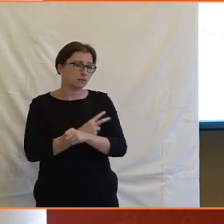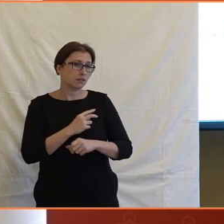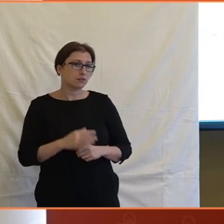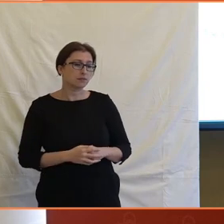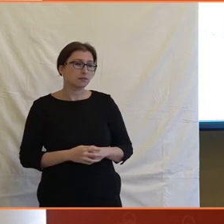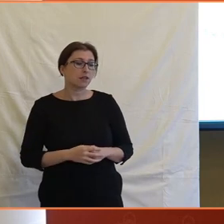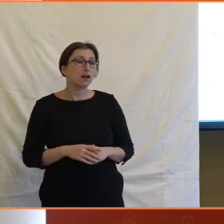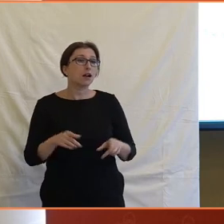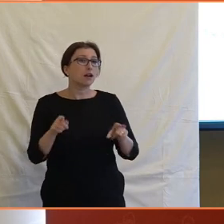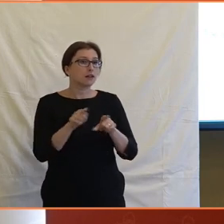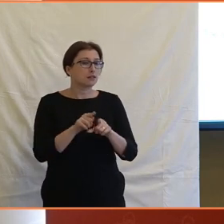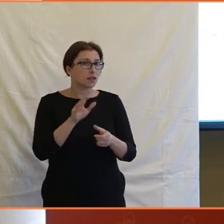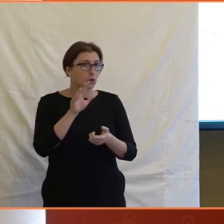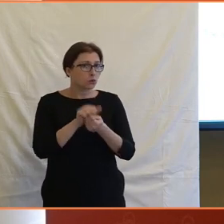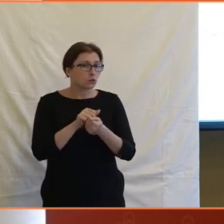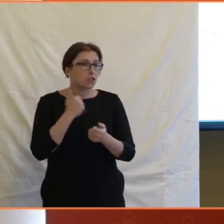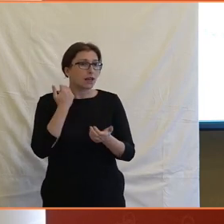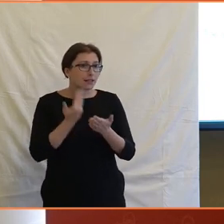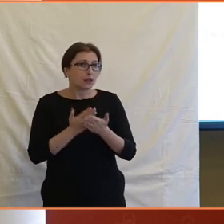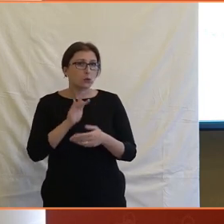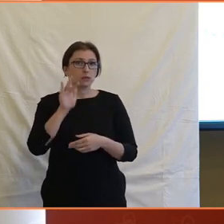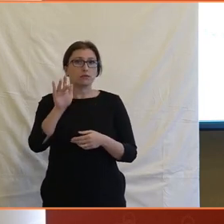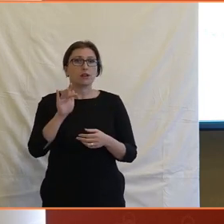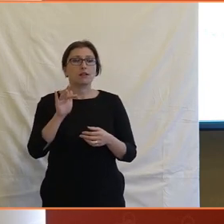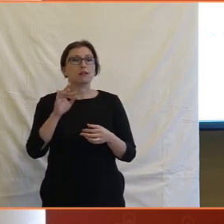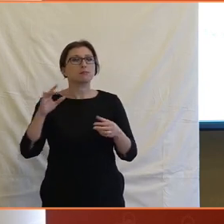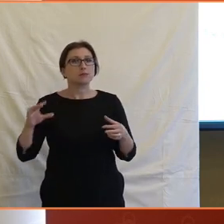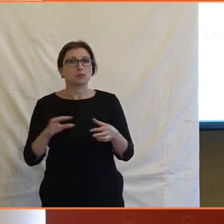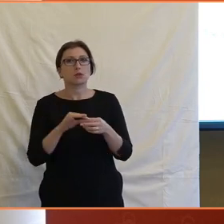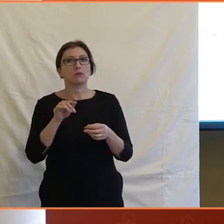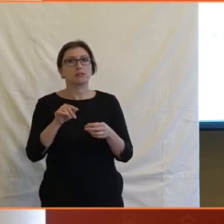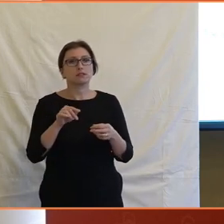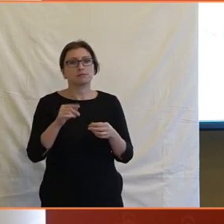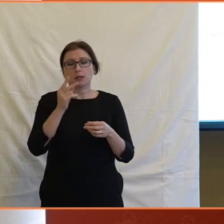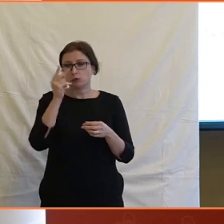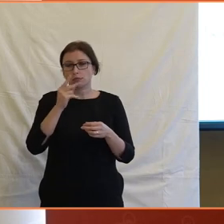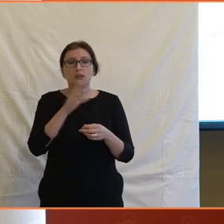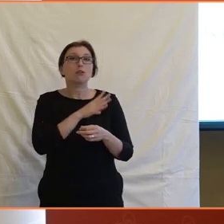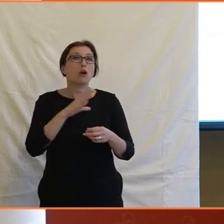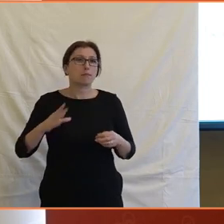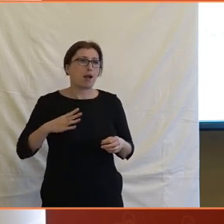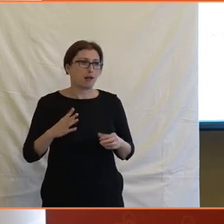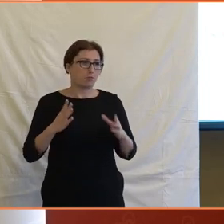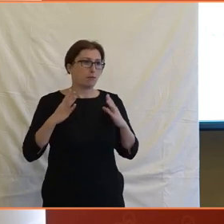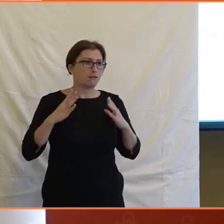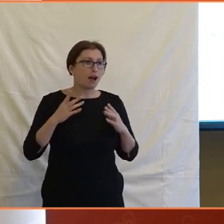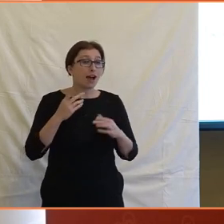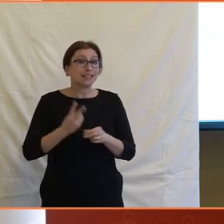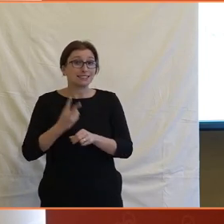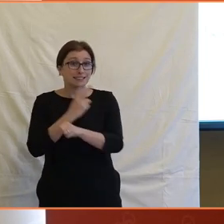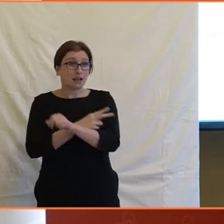A jako určitě nedůvěra ve stát je samozřejmě v nějaký míře zdravá. Problém je, že u nás to už pak jde do